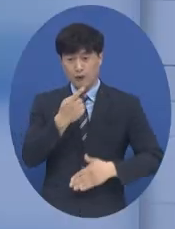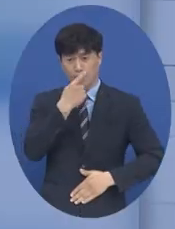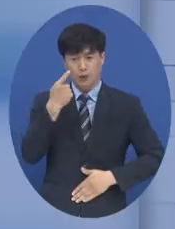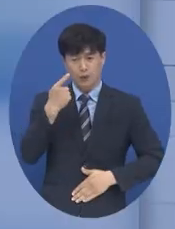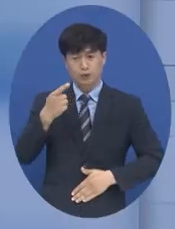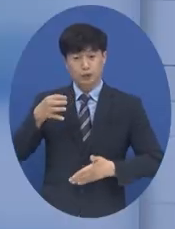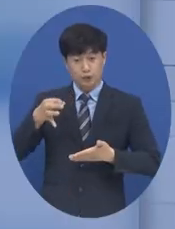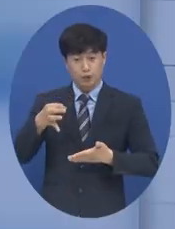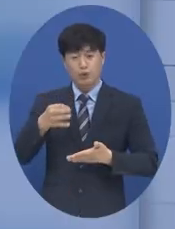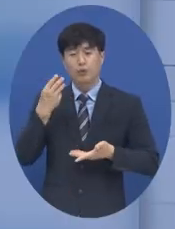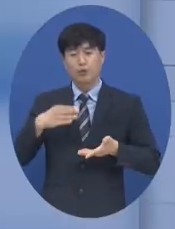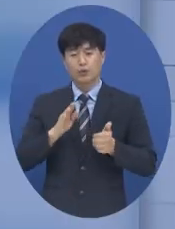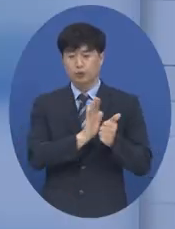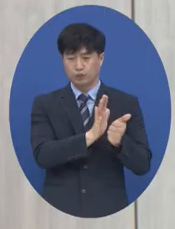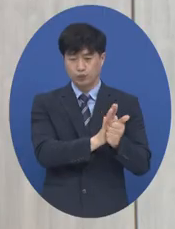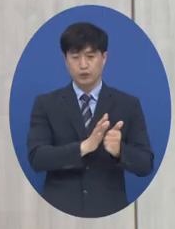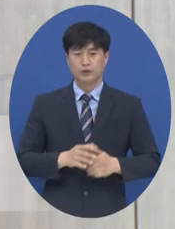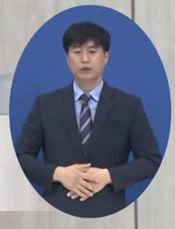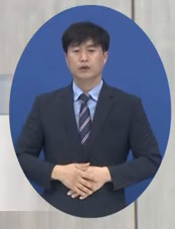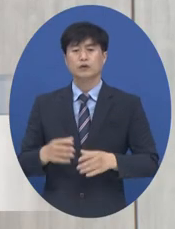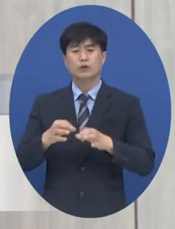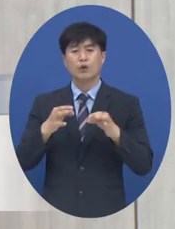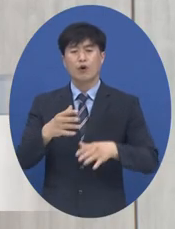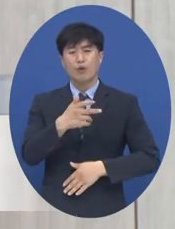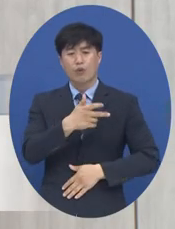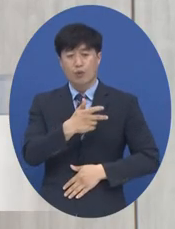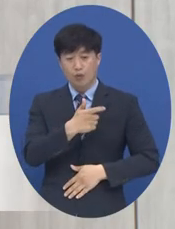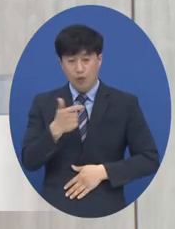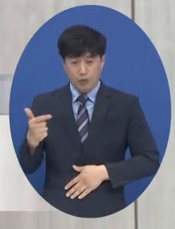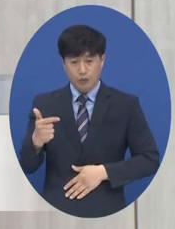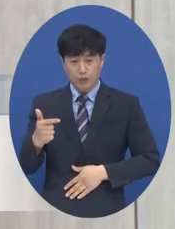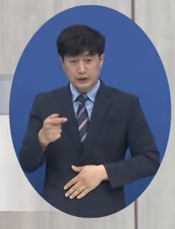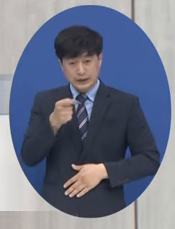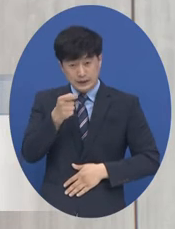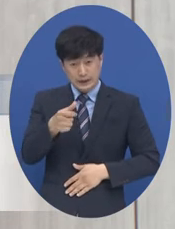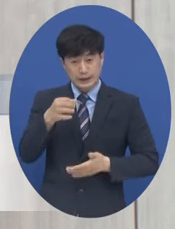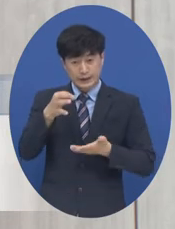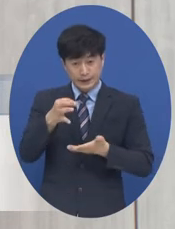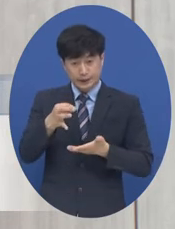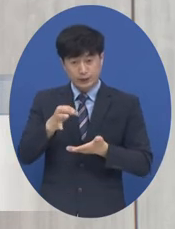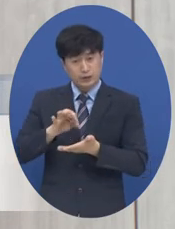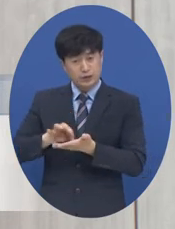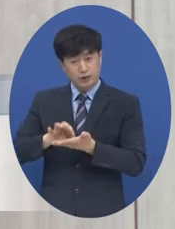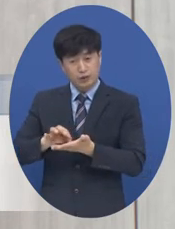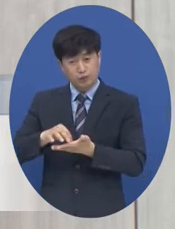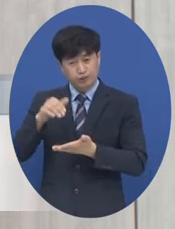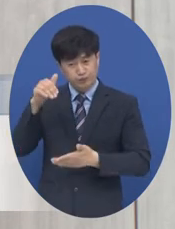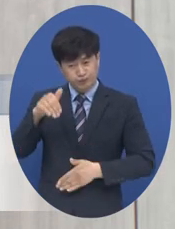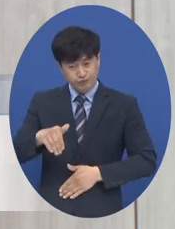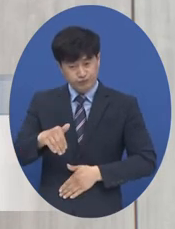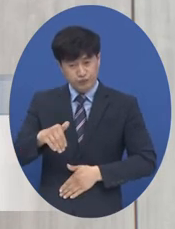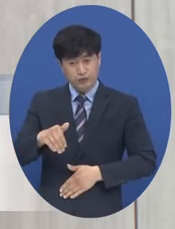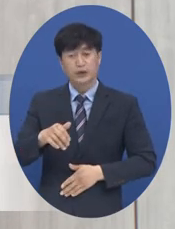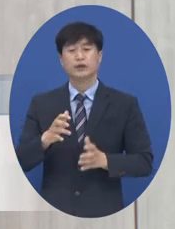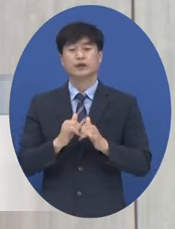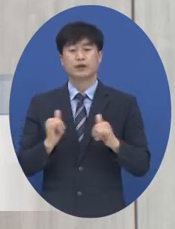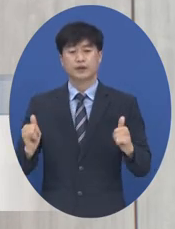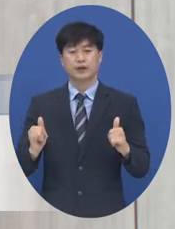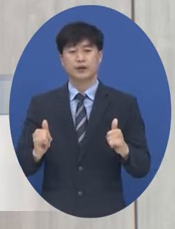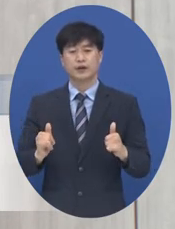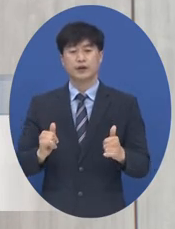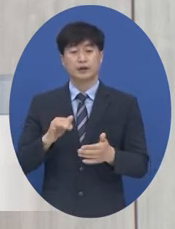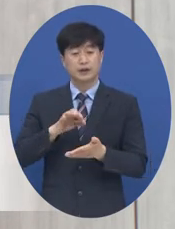보증료는 경기도가 전액 지원합니다. 그동안에 이제 이게 너무 소액이라 이렇게 활용도가